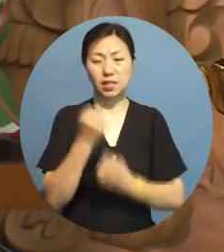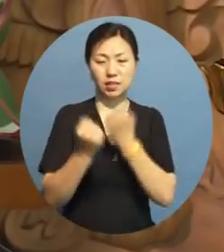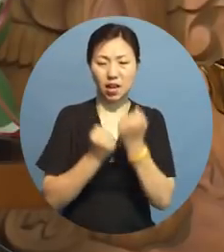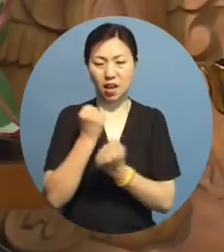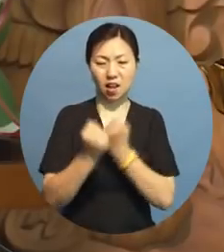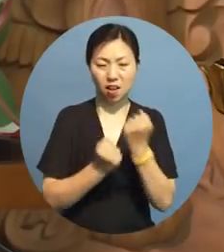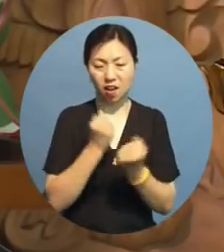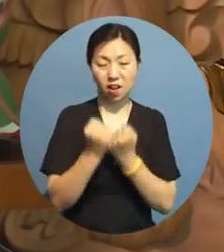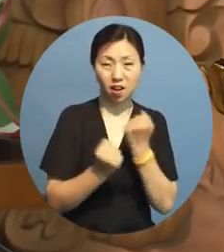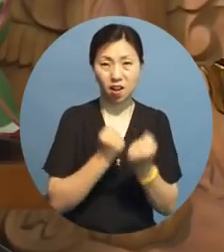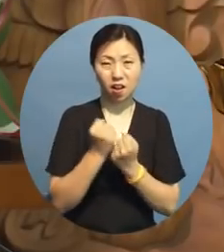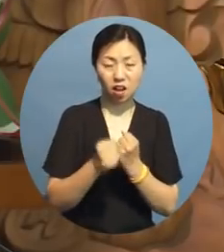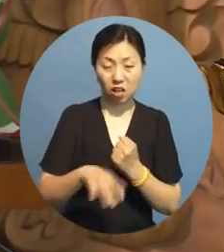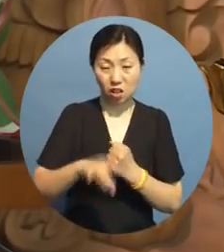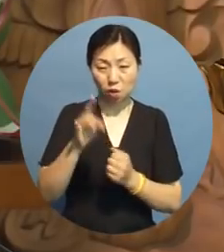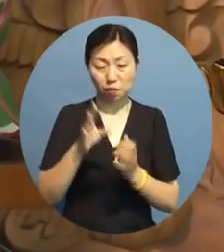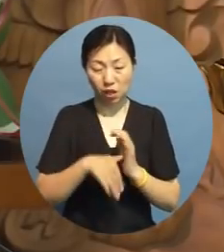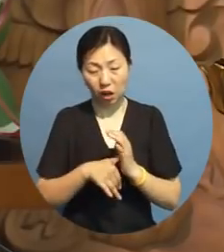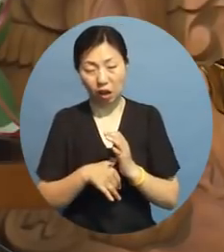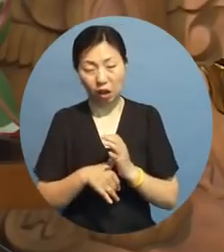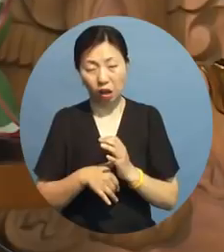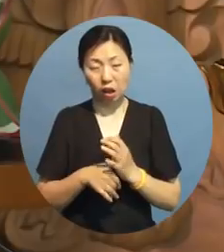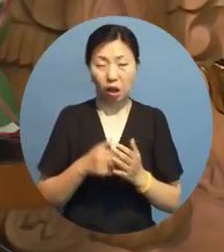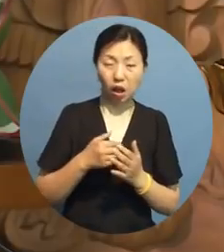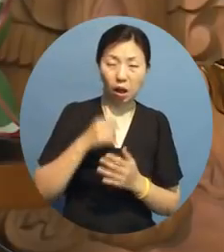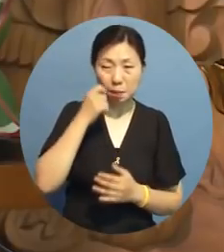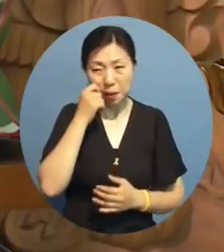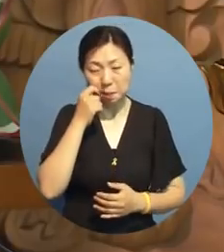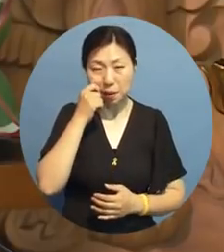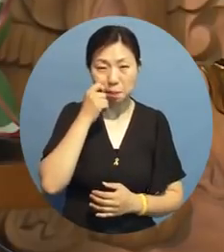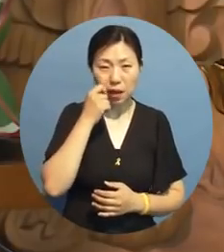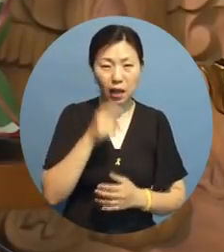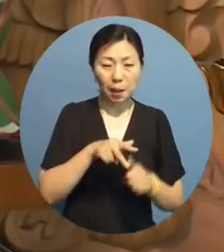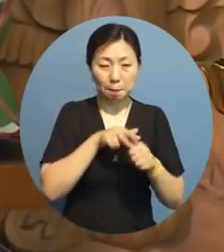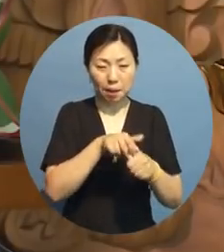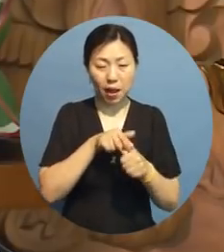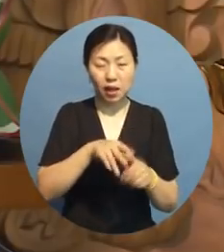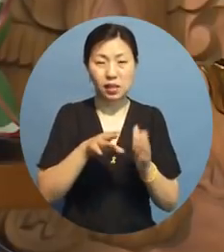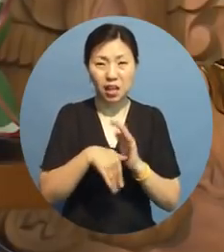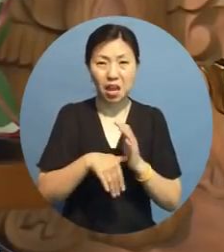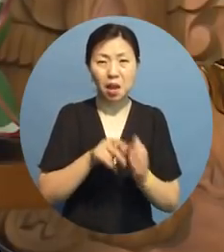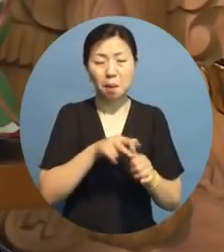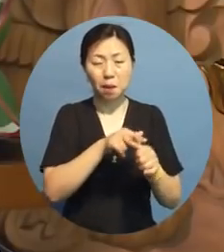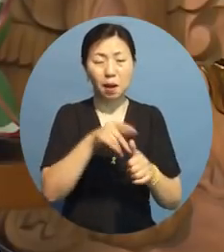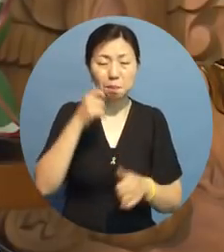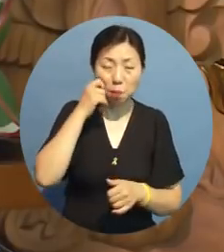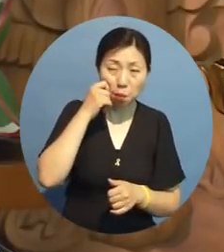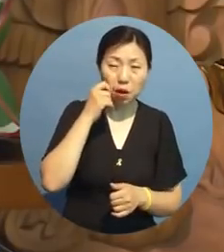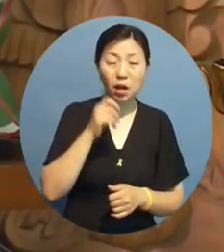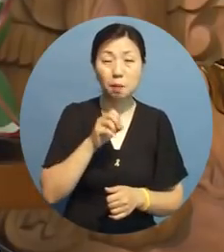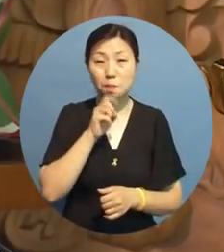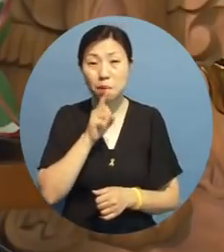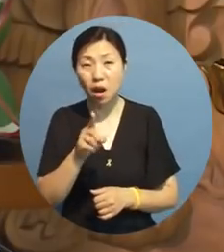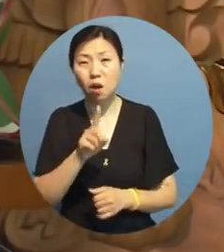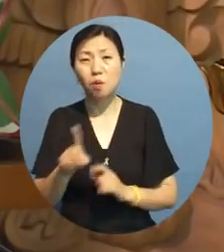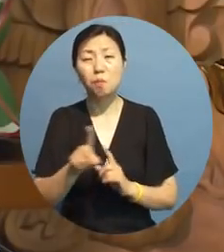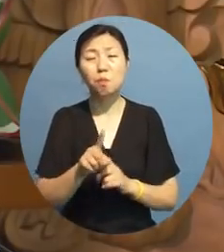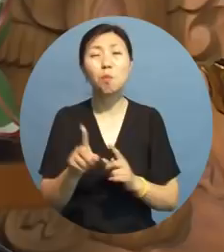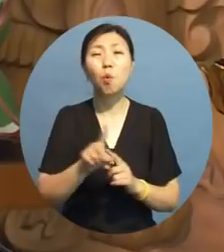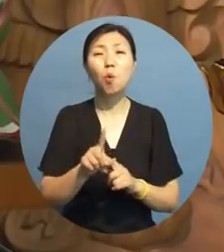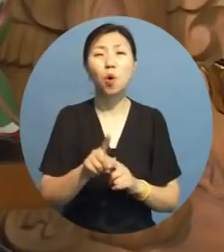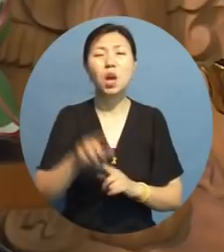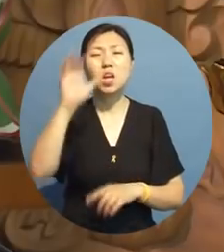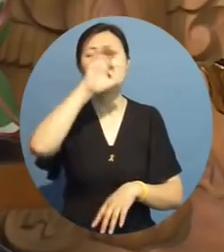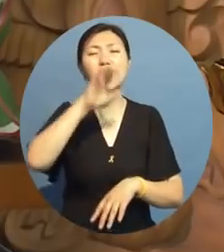자전거 탄 내가 자전거 잘 안 타집니다. 말 탄 내가 말이 잘 안 타집니다. 이런 얘기 하는 거는 어쨌든 지금 타고 있는 연습 중이야. 연습